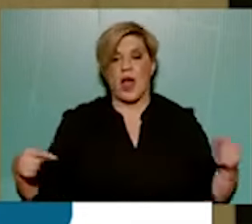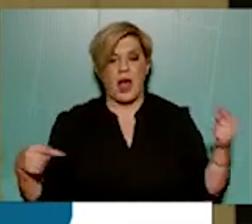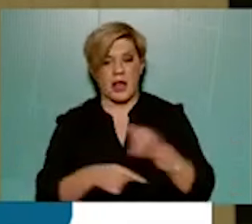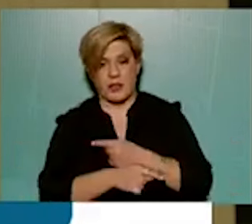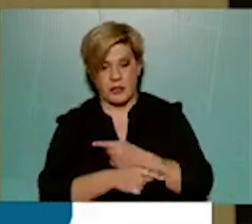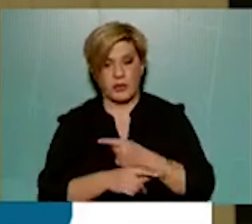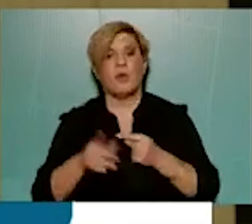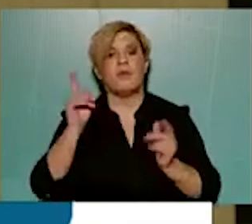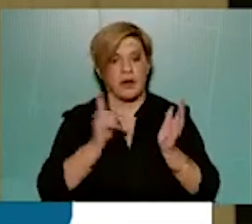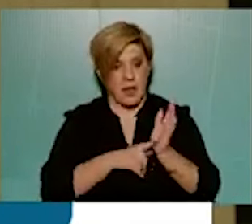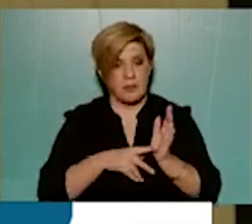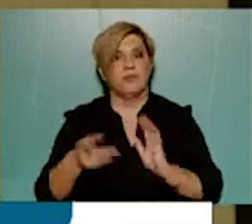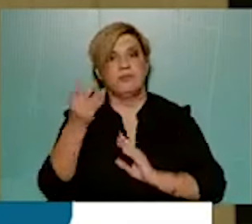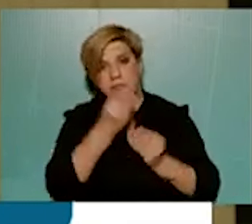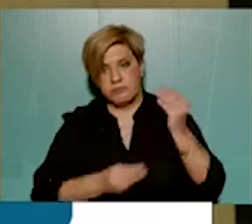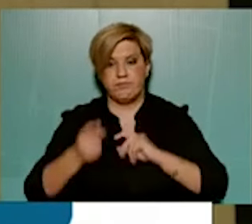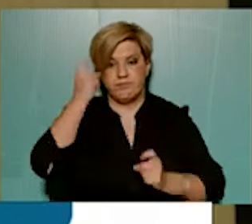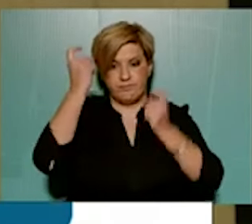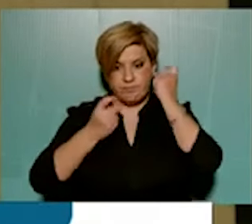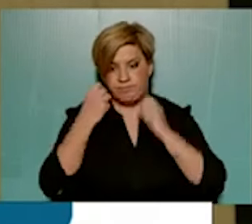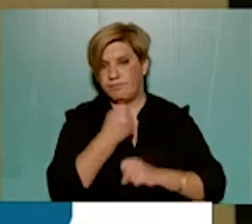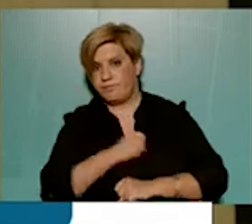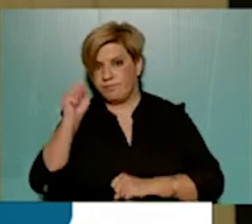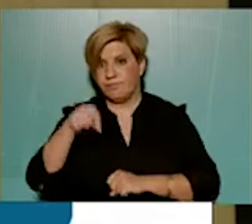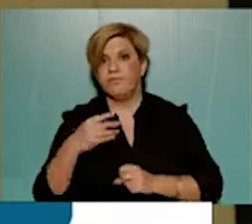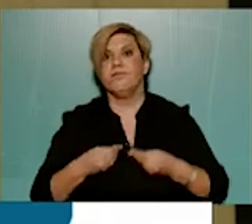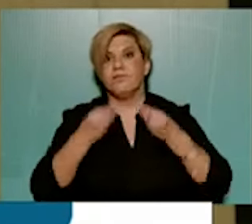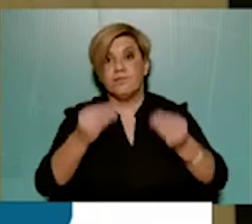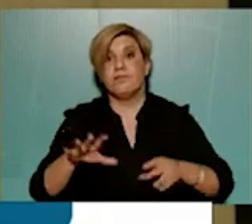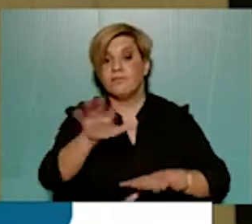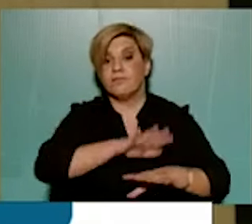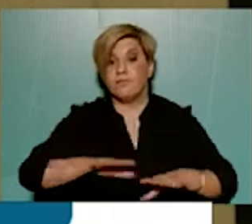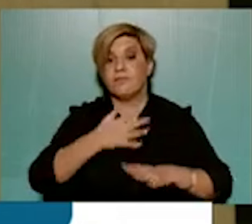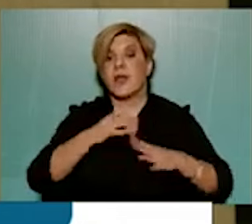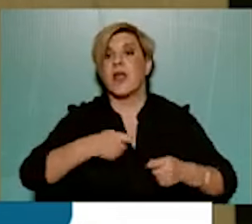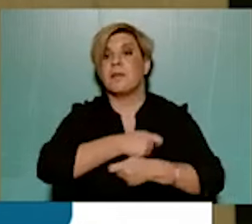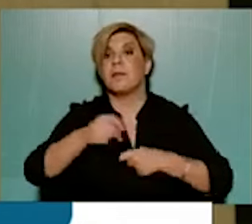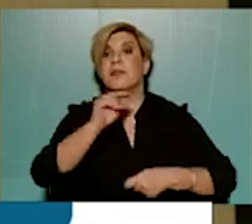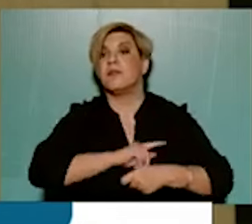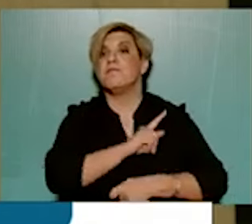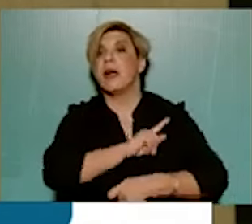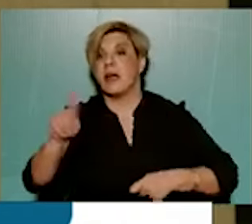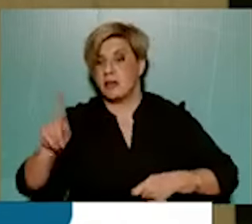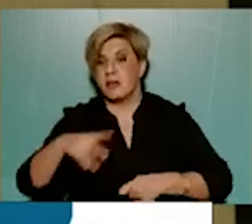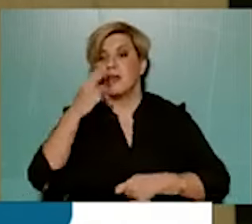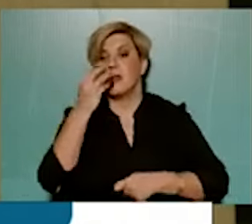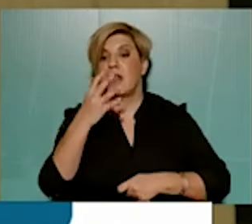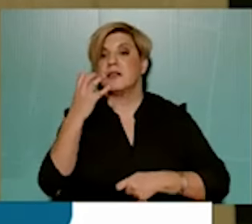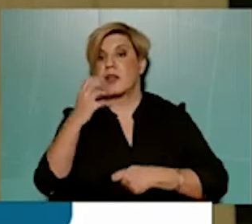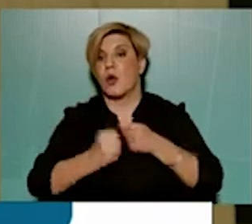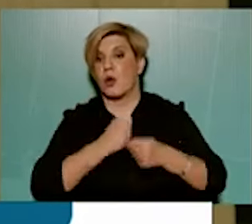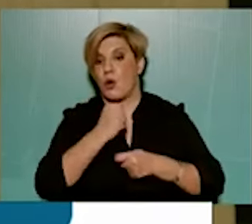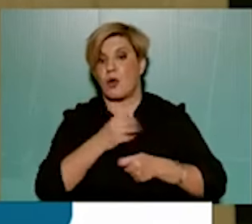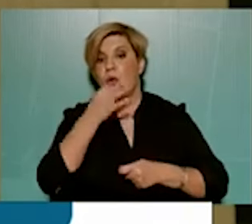αντίθετο, μάλιστα, πρέπει να σημάνει πιο έντονο προβληματισμό και αντίθεση με την παράδοση έκταση στην ουσία σε μεγάλα επιχειρηματικά συμφέροντα για 30-40